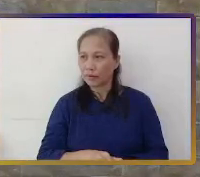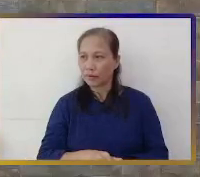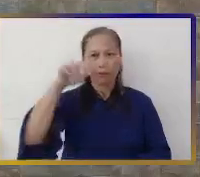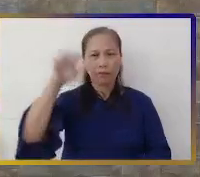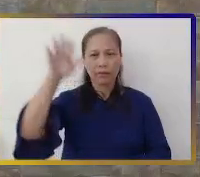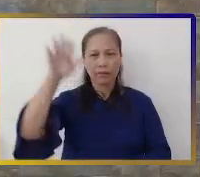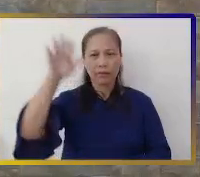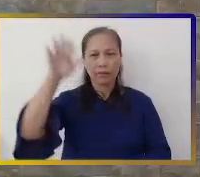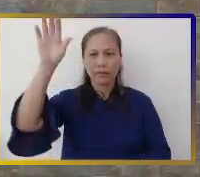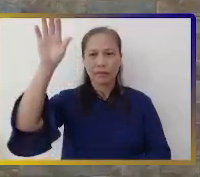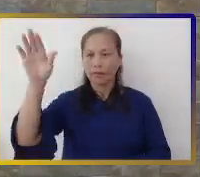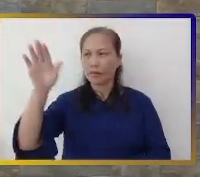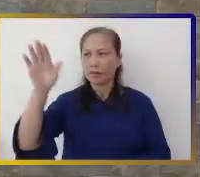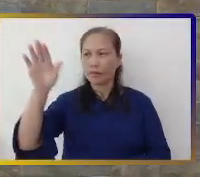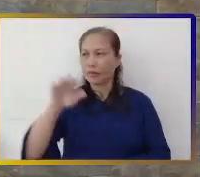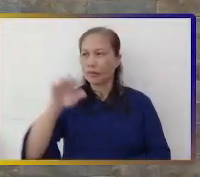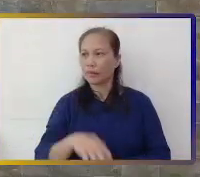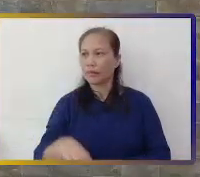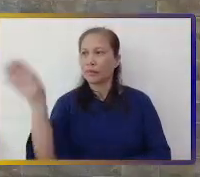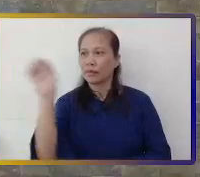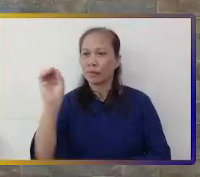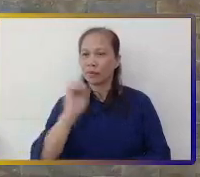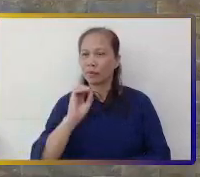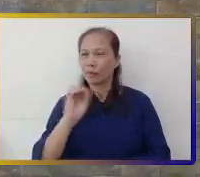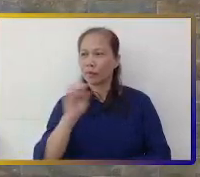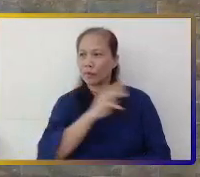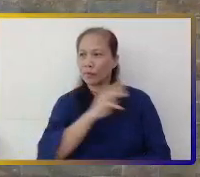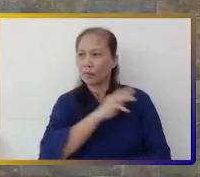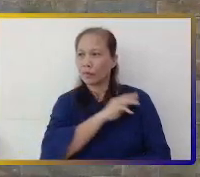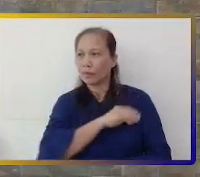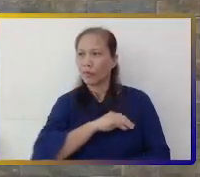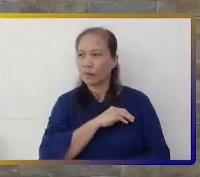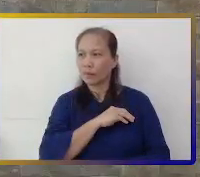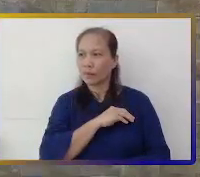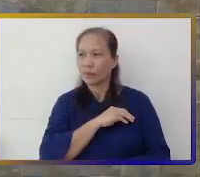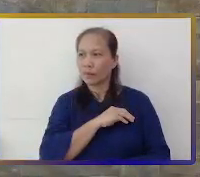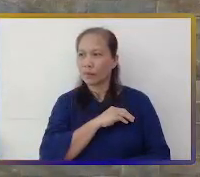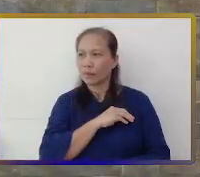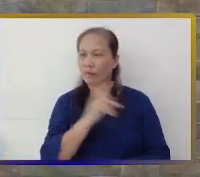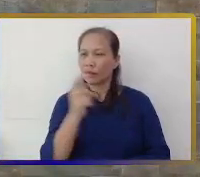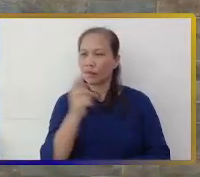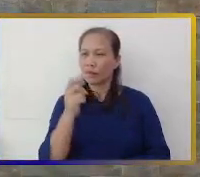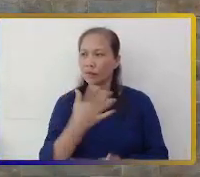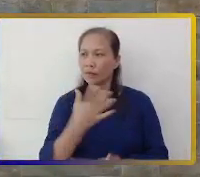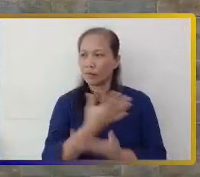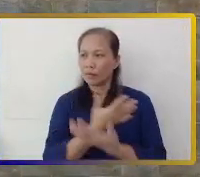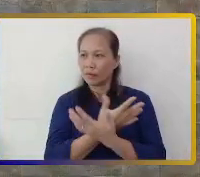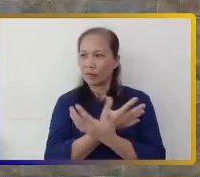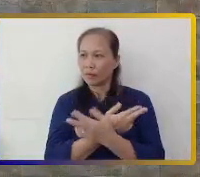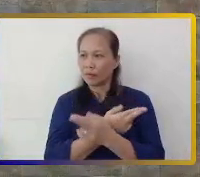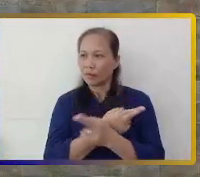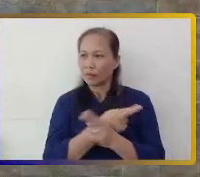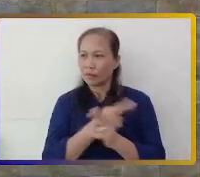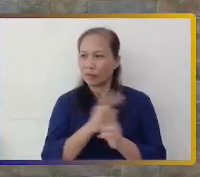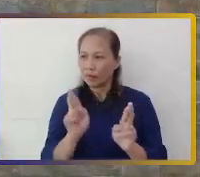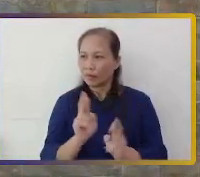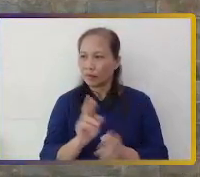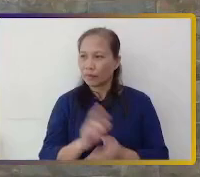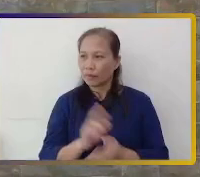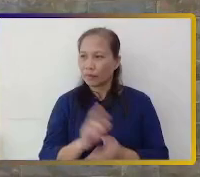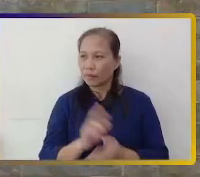morals they repented okay yung mga kababaihan na mayong lose nasa kanila moral